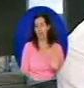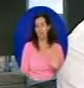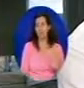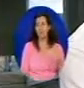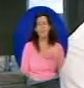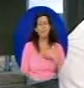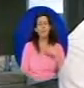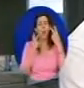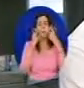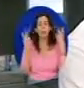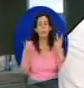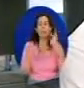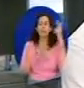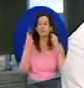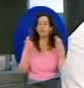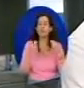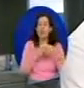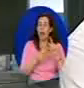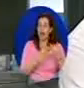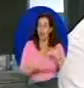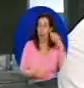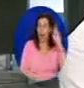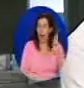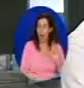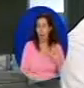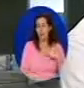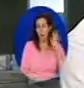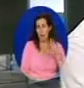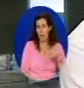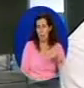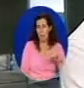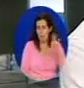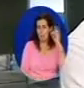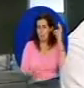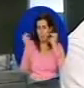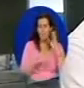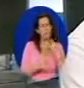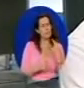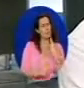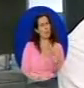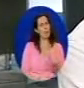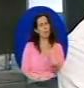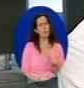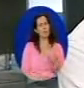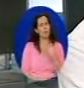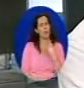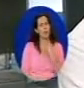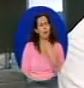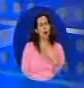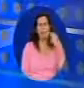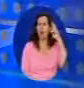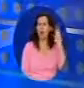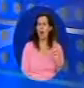פריירים, ואנחנו מחפשים אינפורמציה שקשורה לאפשרות שאנחנו פריירים, ואנחנו גם מוצאים את האינפורמציה הזאת. מה זאת אומרת? מה זאת אומרת שאתה אומר